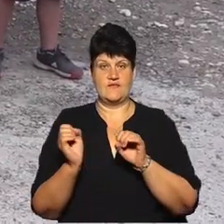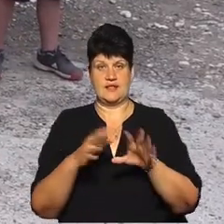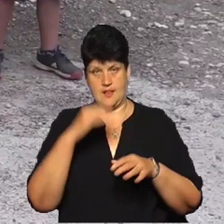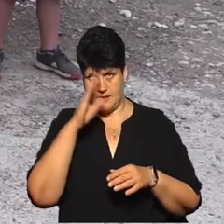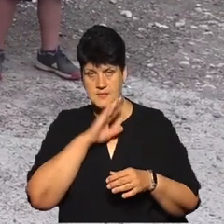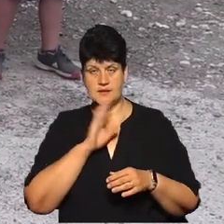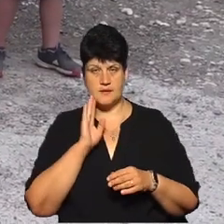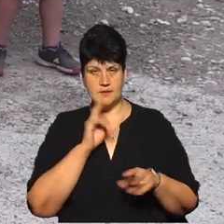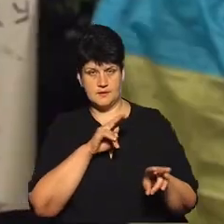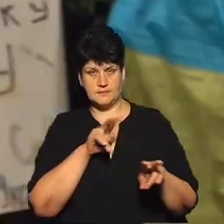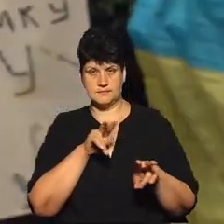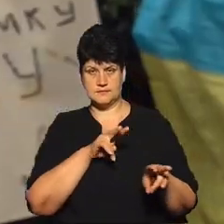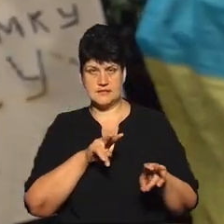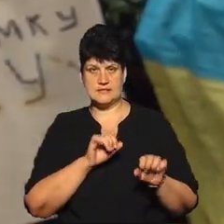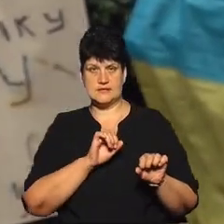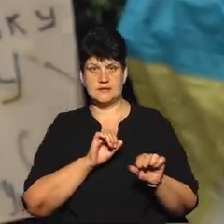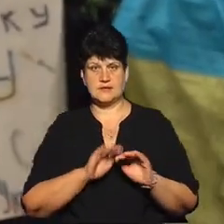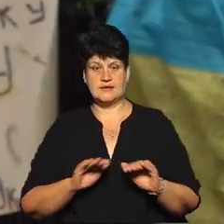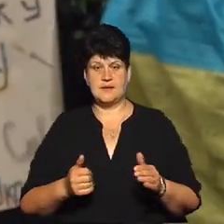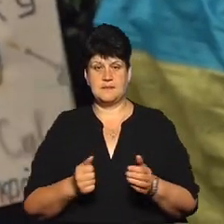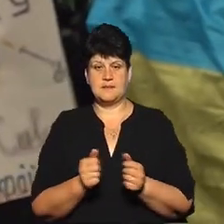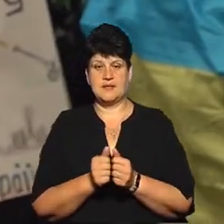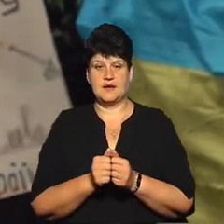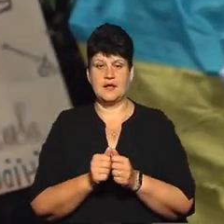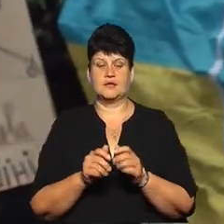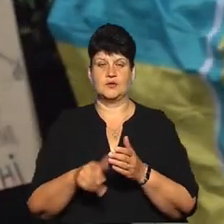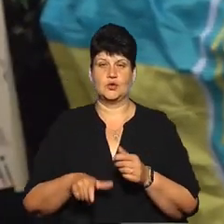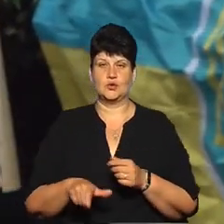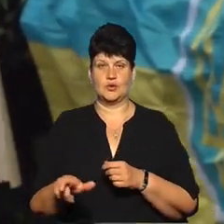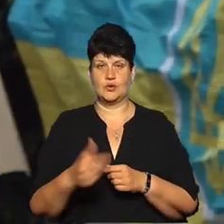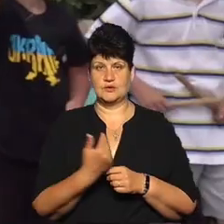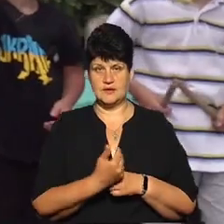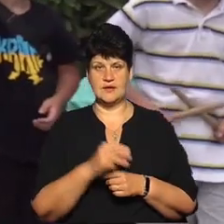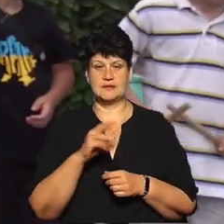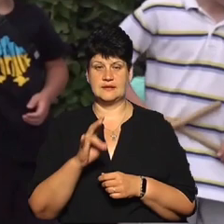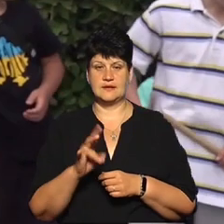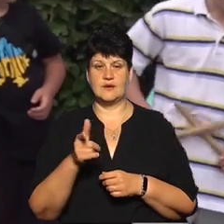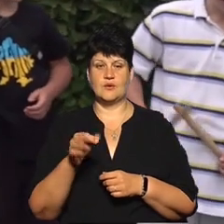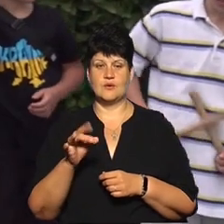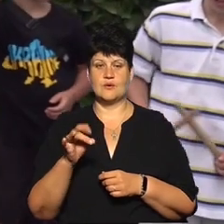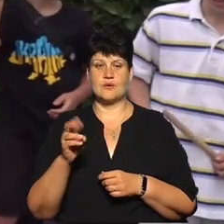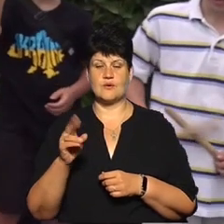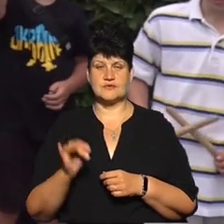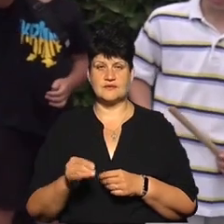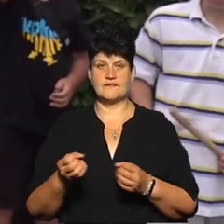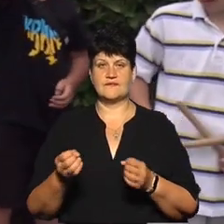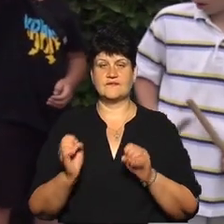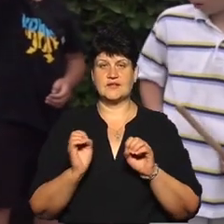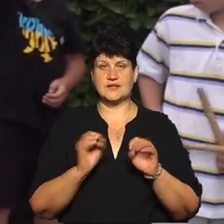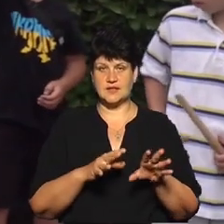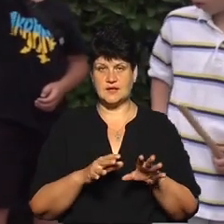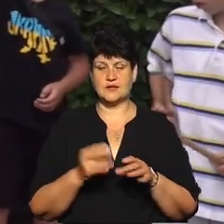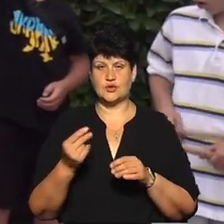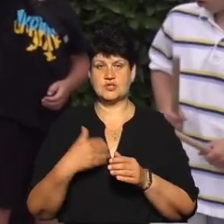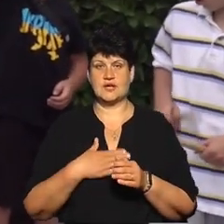стежать за безпекою дітей біля дороги. Одна з них – Наталія Гороховська. Віддали гроші ми нашому священнику,